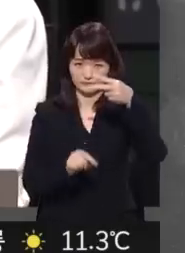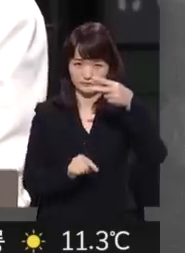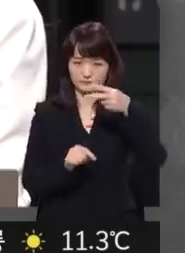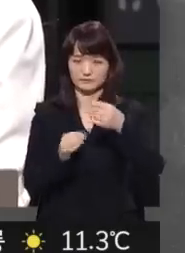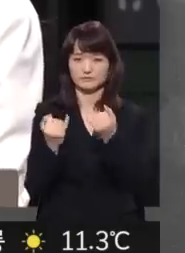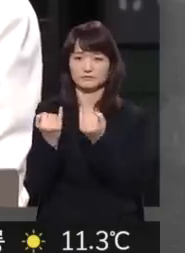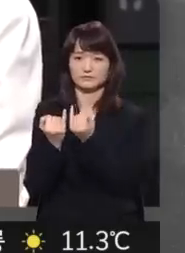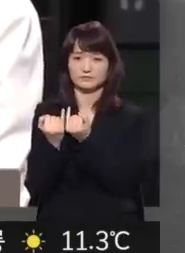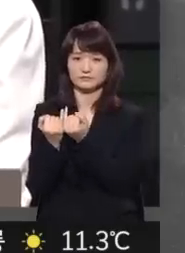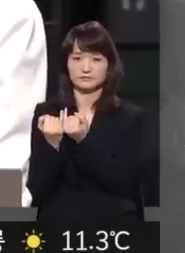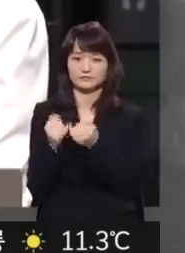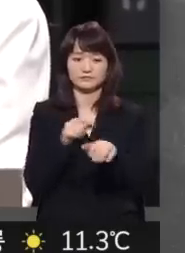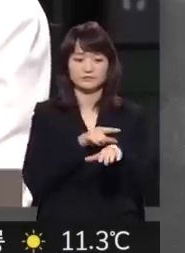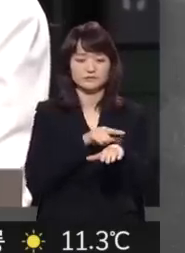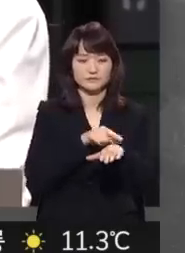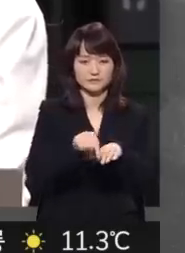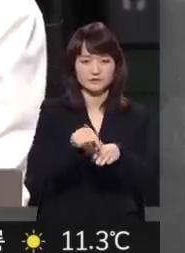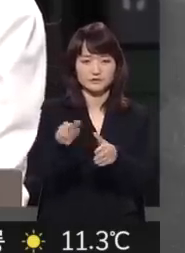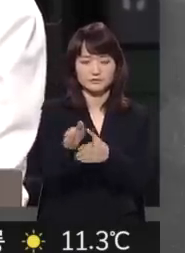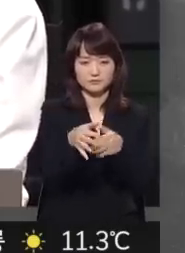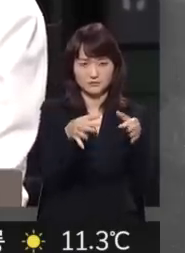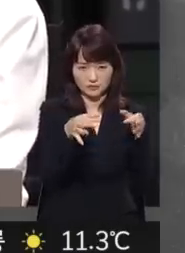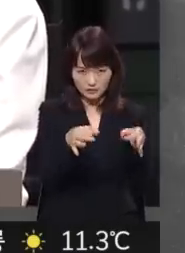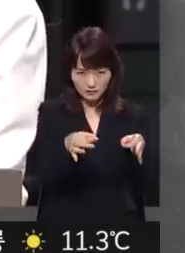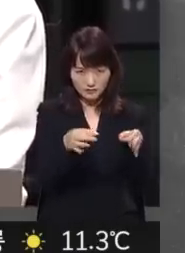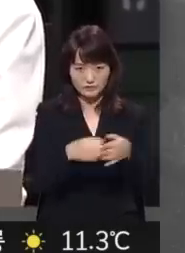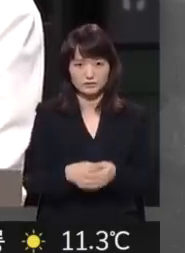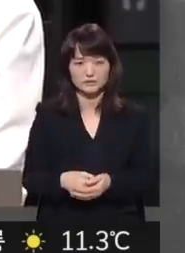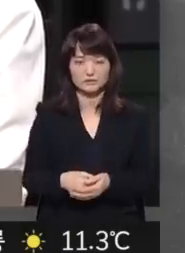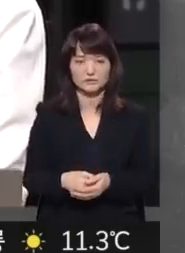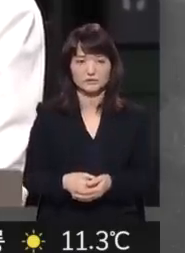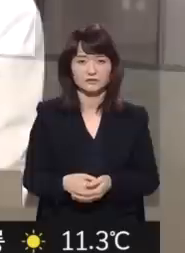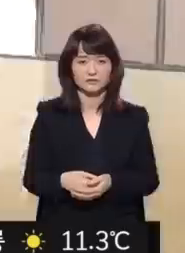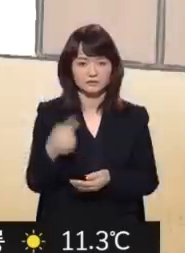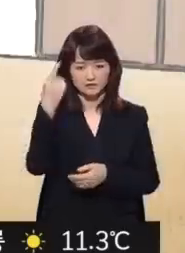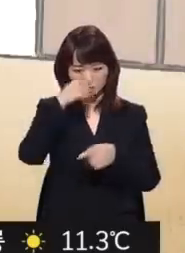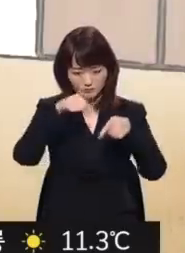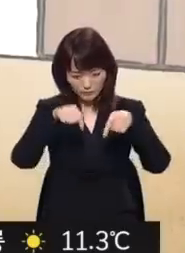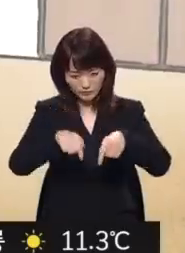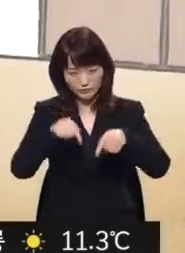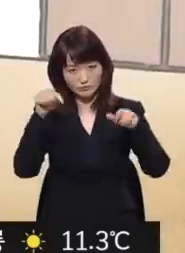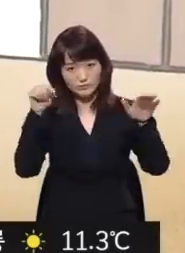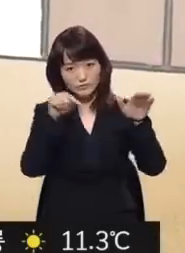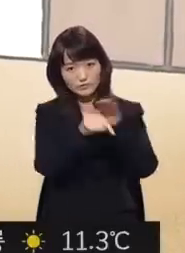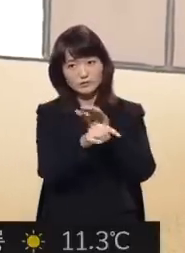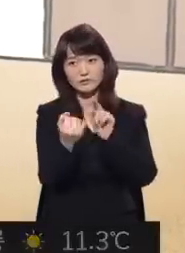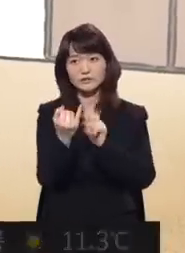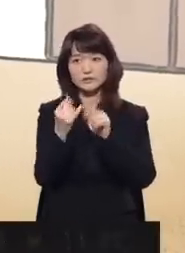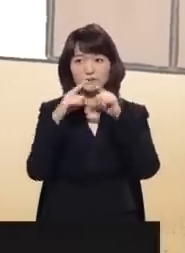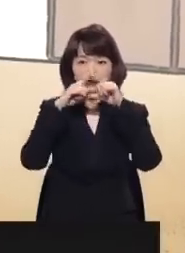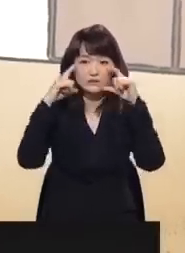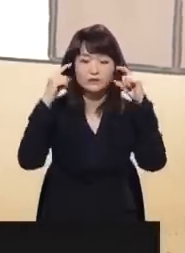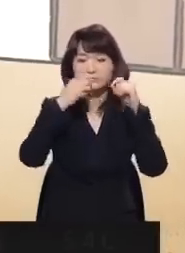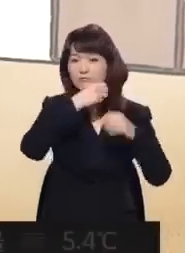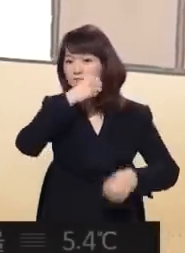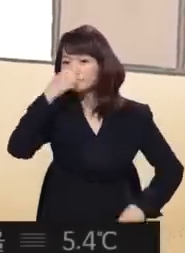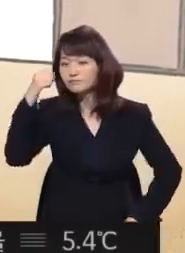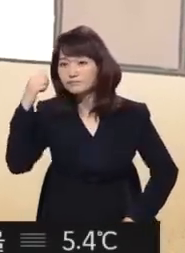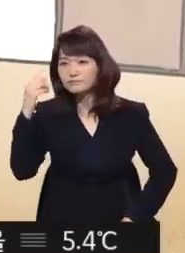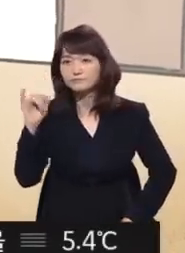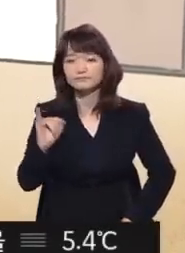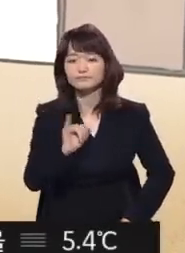한 여성이 한 지역 신협으로이 신입 행원 면접을 보러 갔습니다 그런데 여성이 마스크를 벗자마자 면접 위원이